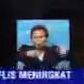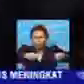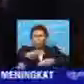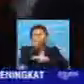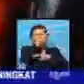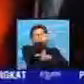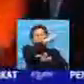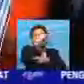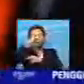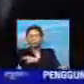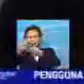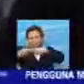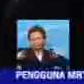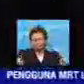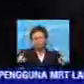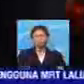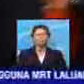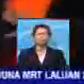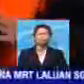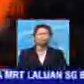dua Syarikat berbeza